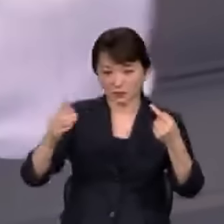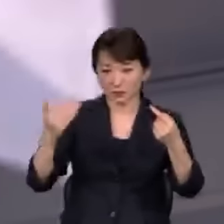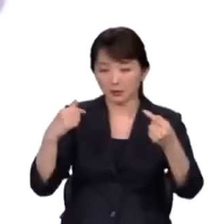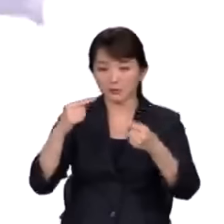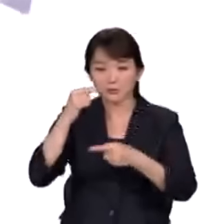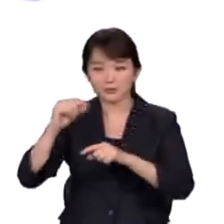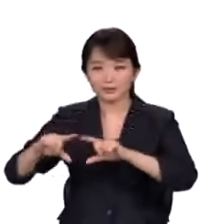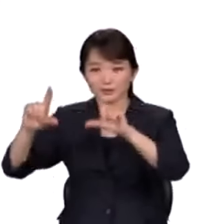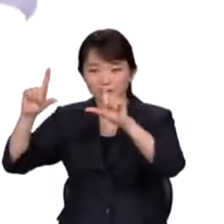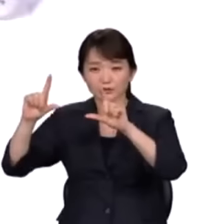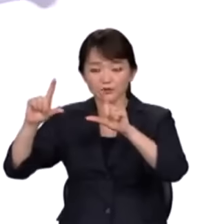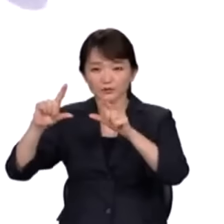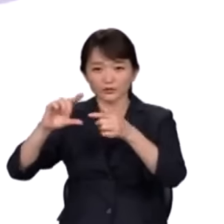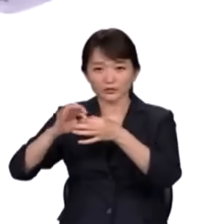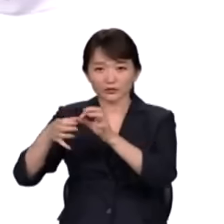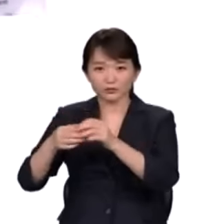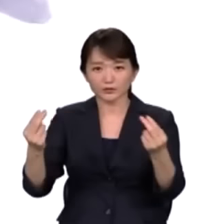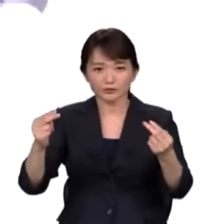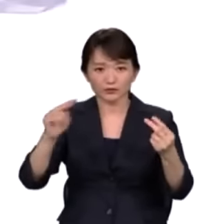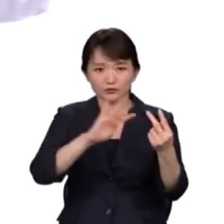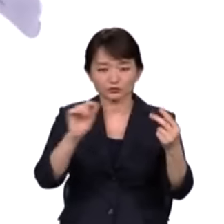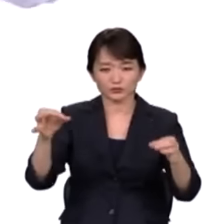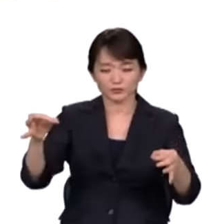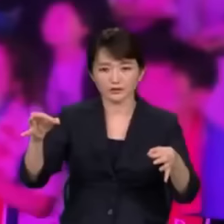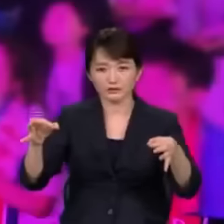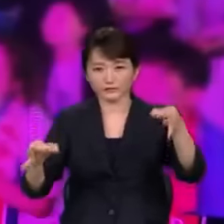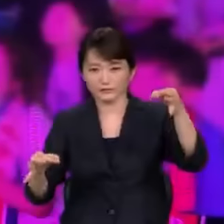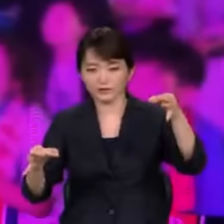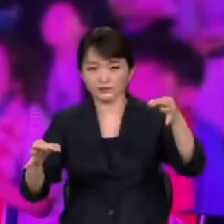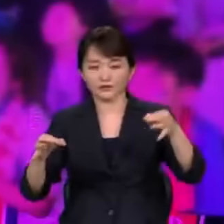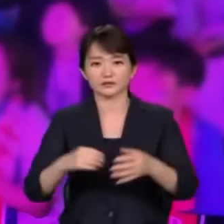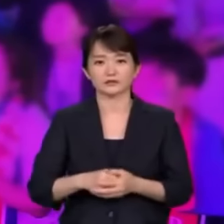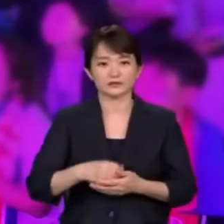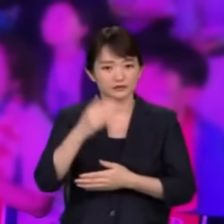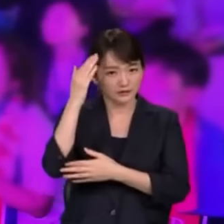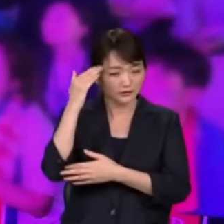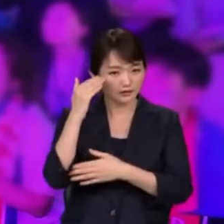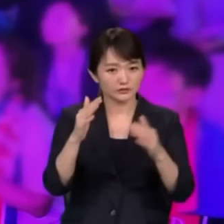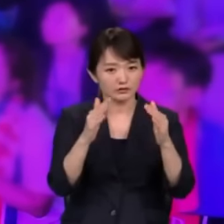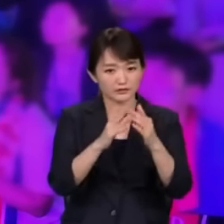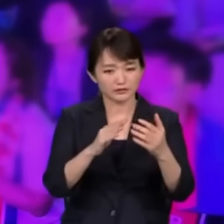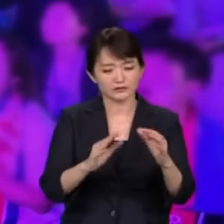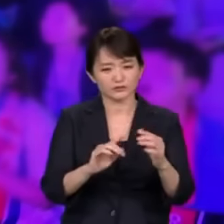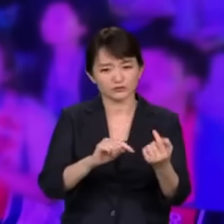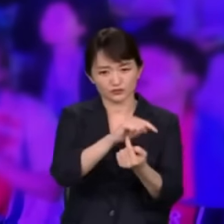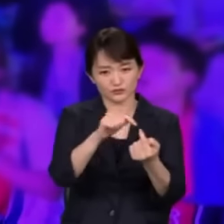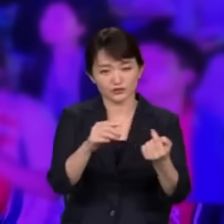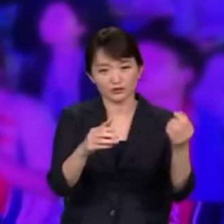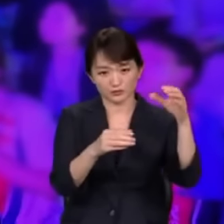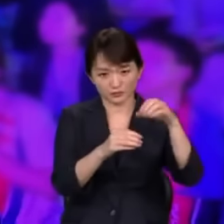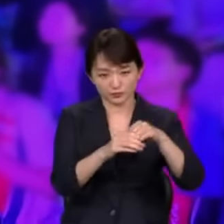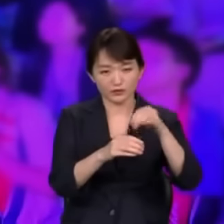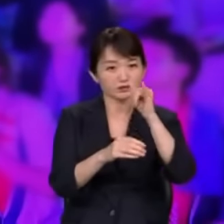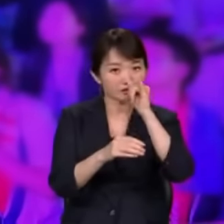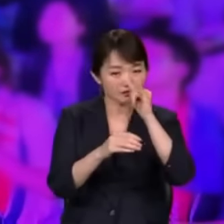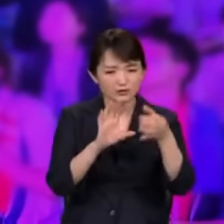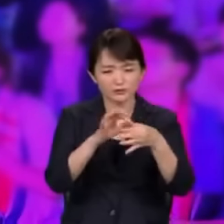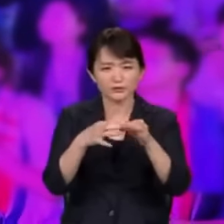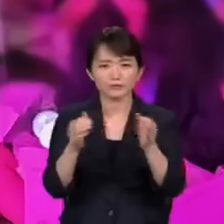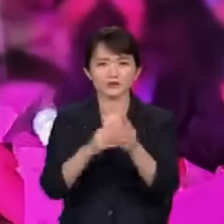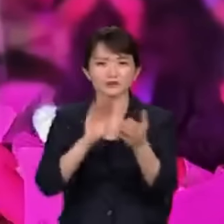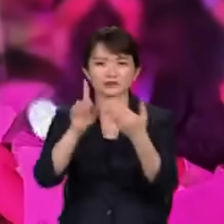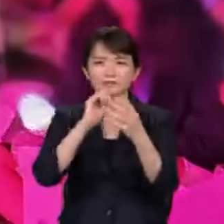도쿄대회 견저 두 배 가까이 늘었습니다. 예산이 늘어난 배경엔 코리아하우스 운영이 들어있었지만 올림픽이 끝나고 잡음이 나오고